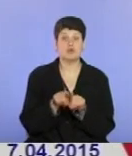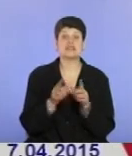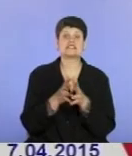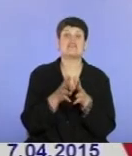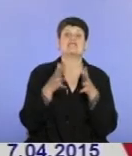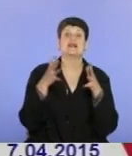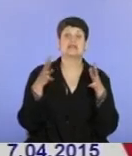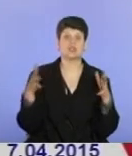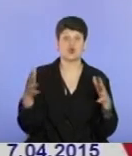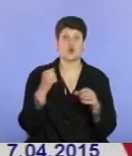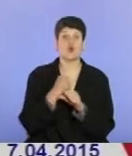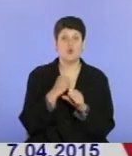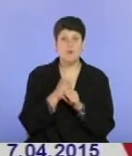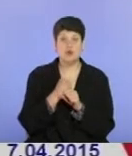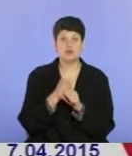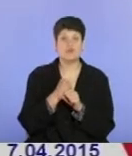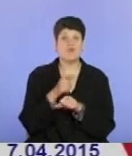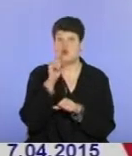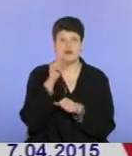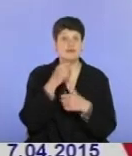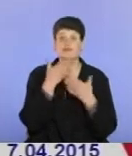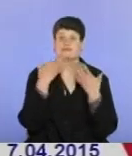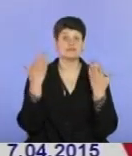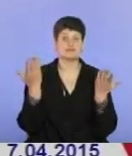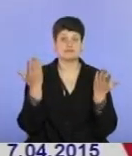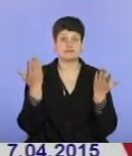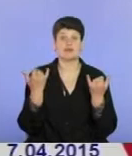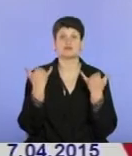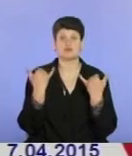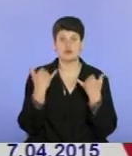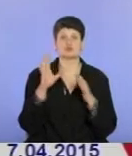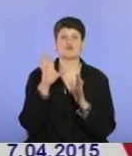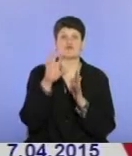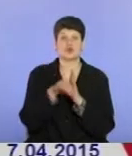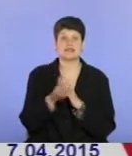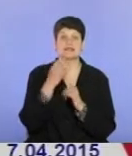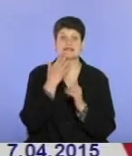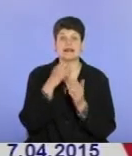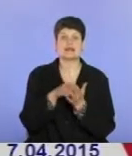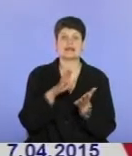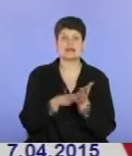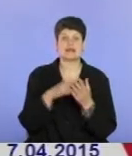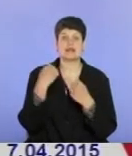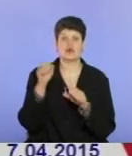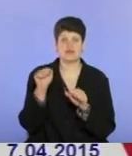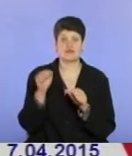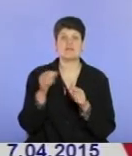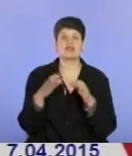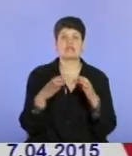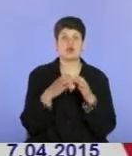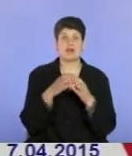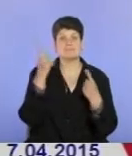величиною роботи в Україні немає Ми сьогодні будемо вносити до Національного реєстру якої категорії мистецтва